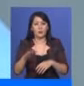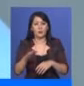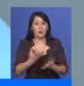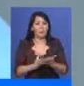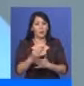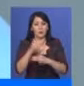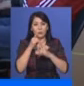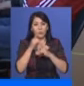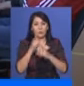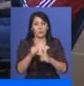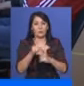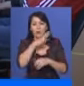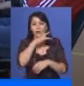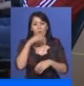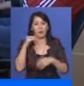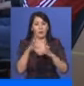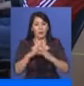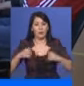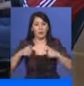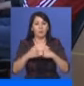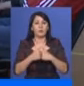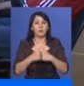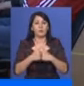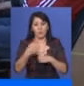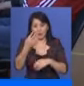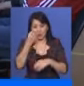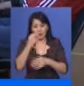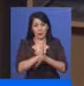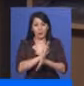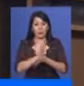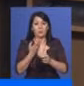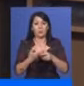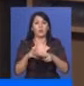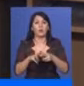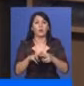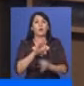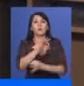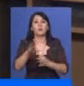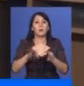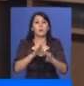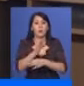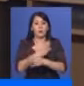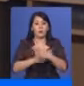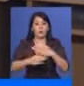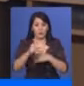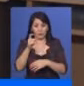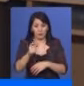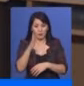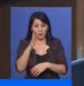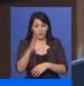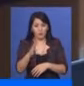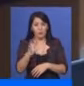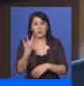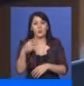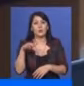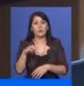топтарға бере алмаймын. Көп балалы отбасылардың балаларына ыстық тамақ тегін беріледі. Сондай-ақ жетімдер мен мүгедектерге жеңілдік қарастырылған. Оларға айына